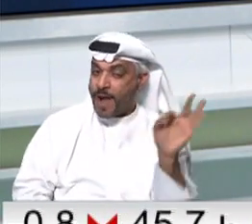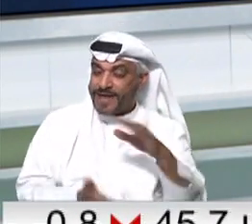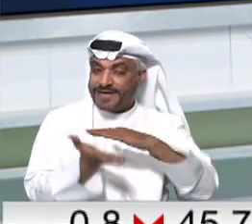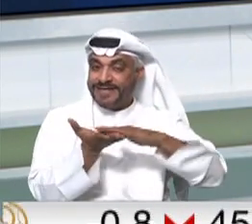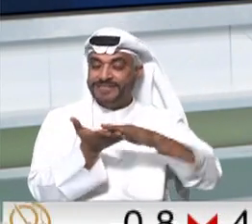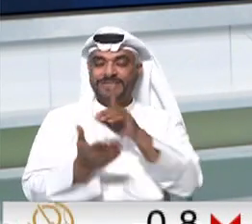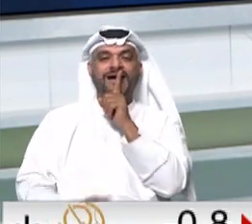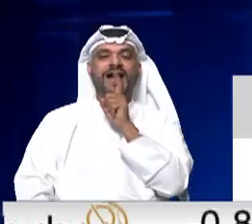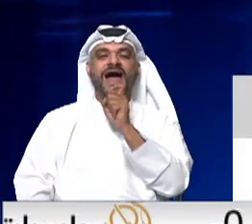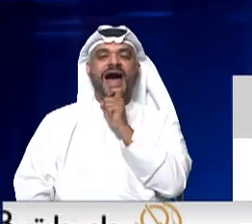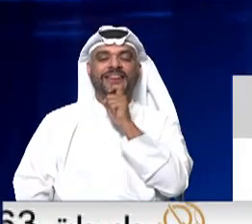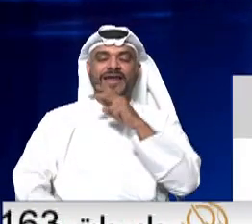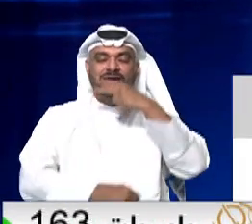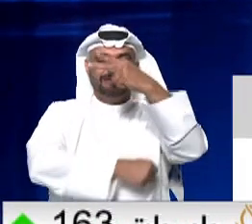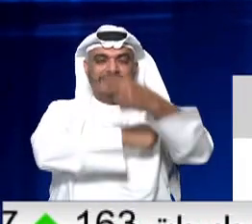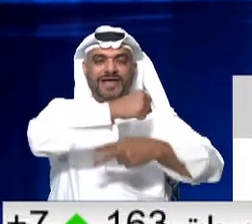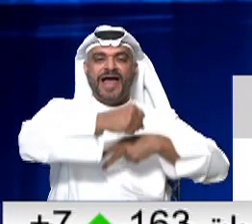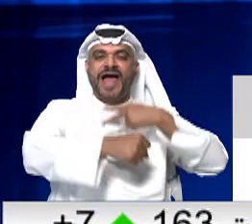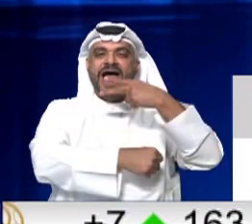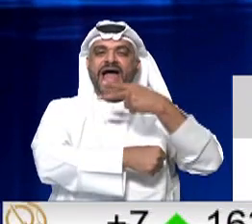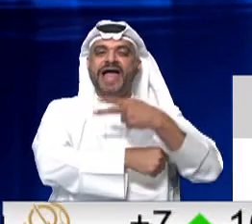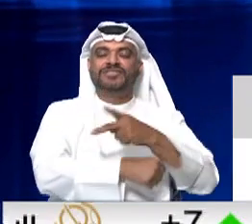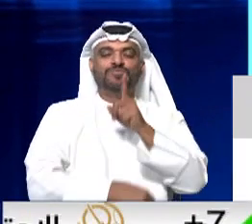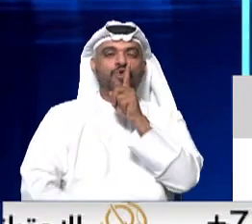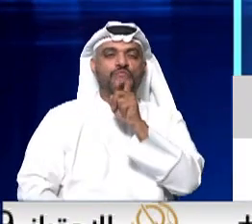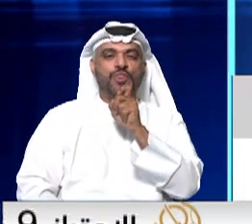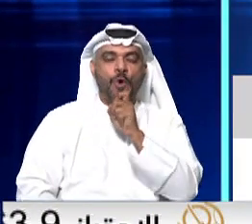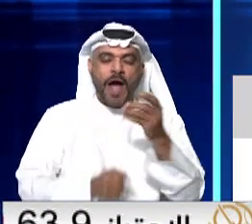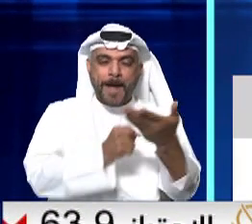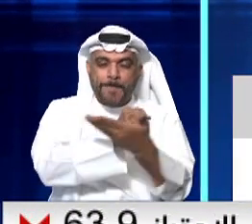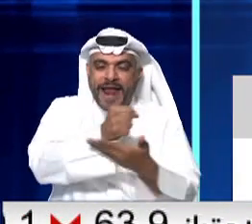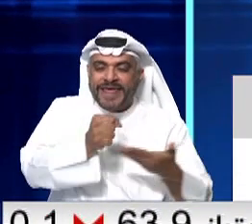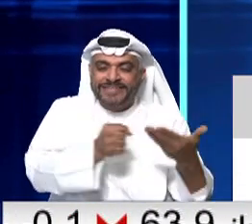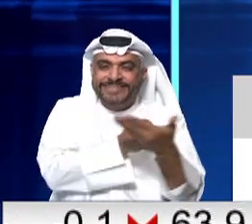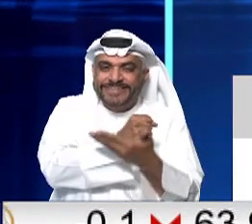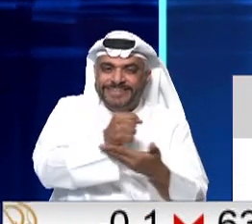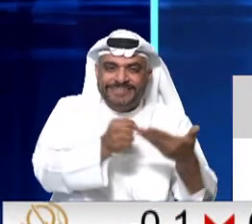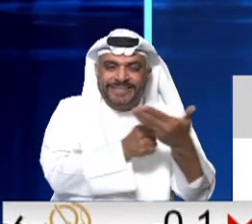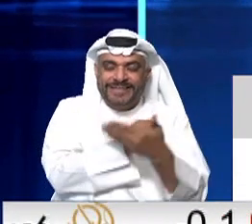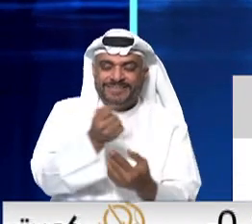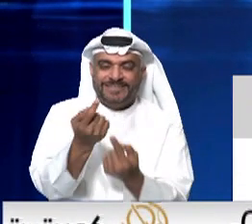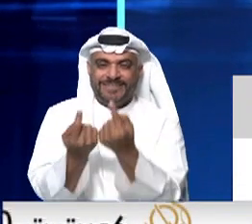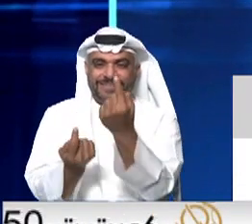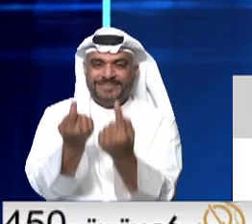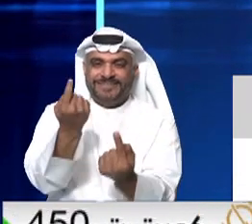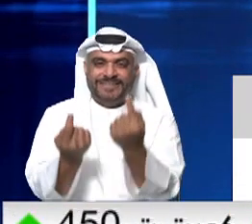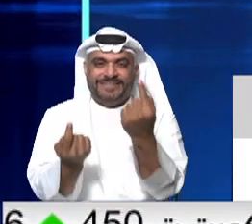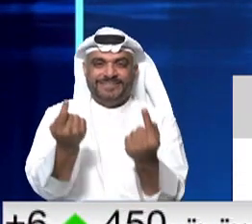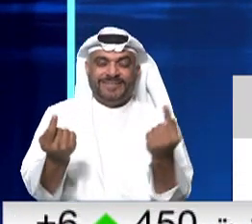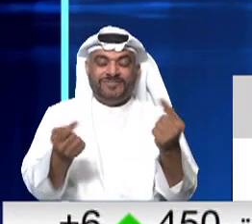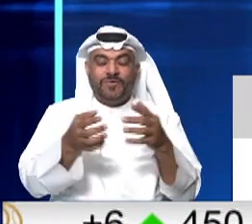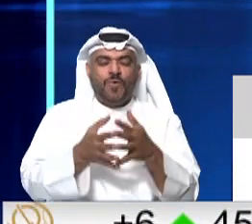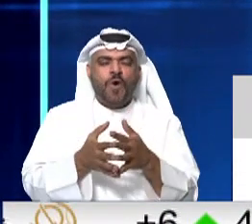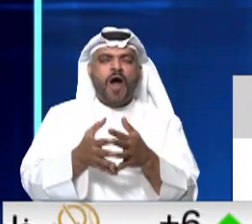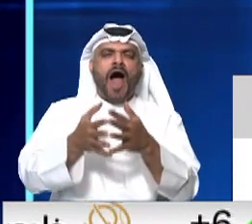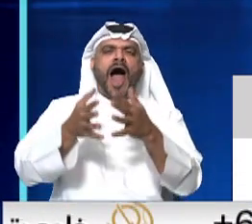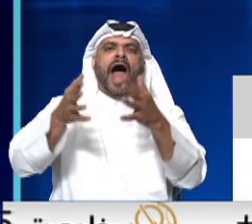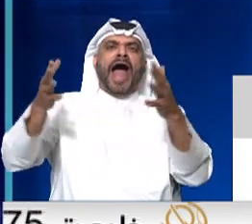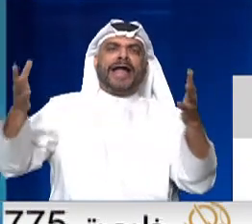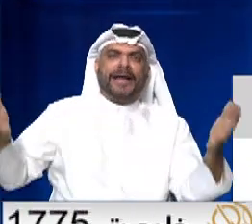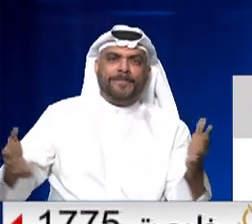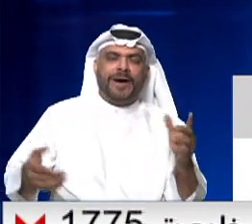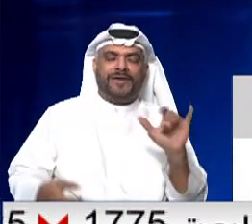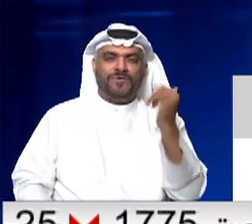2023 والذي يعد من ابرز المعارض الدوليه في مجال البستنه والاضخم في منطقه الشرق الاوسط